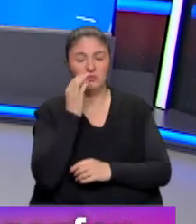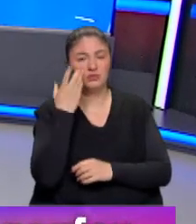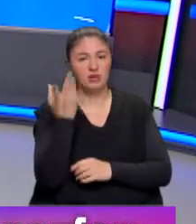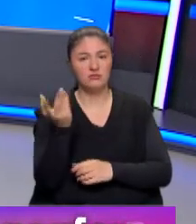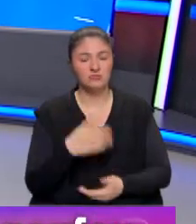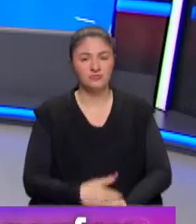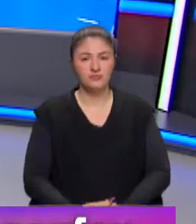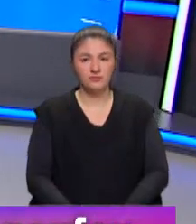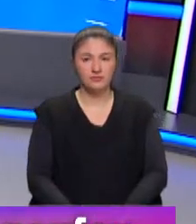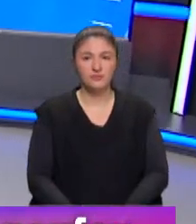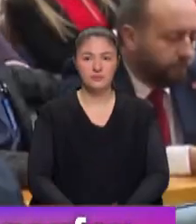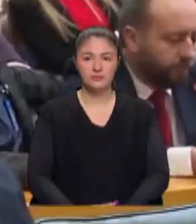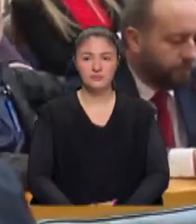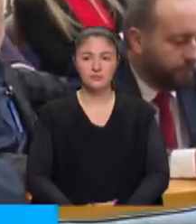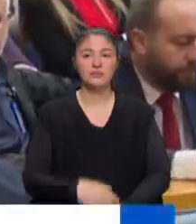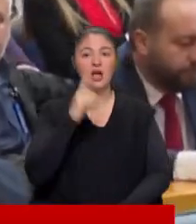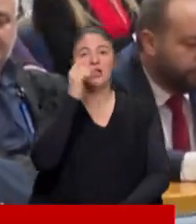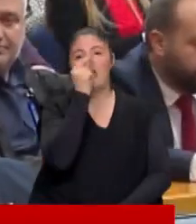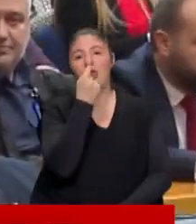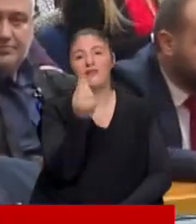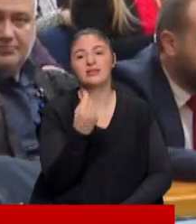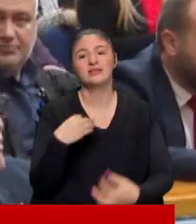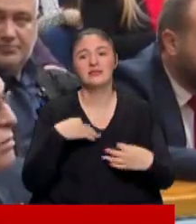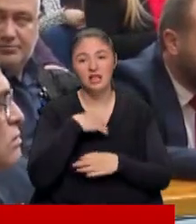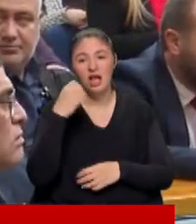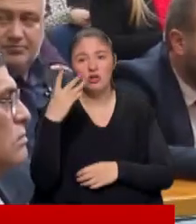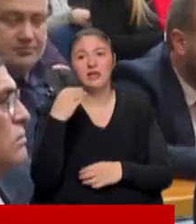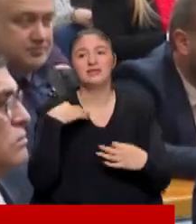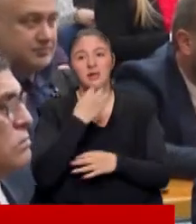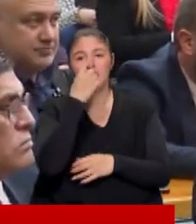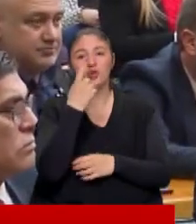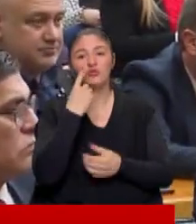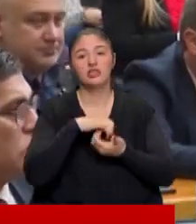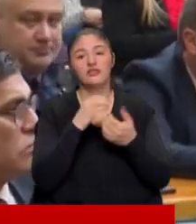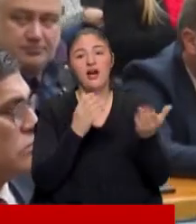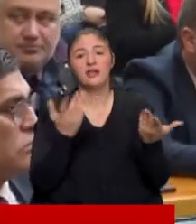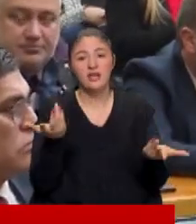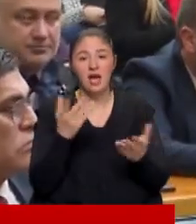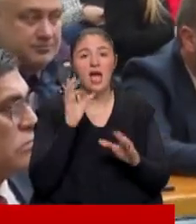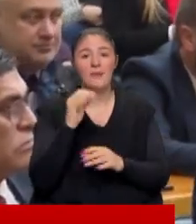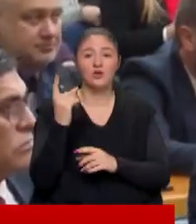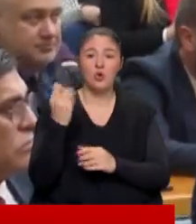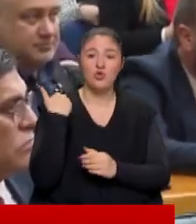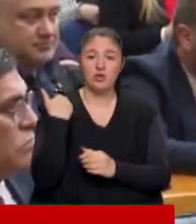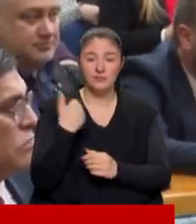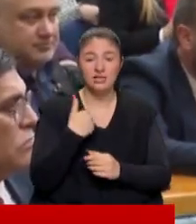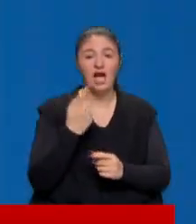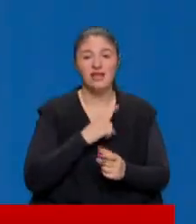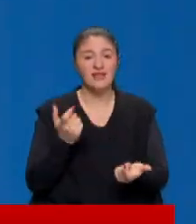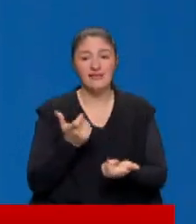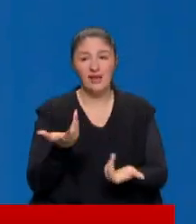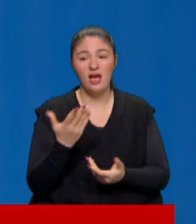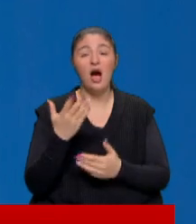izleyelim. Allah kolaylık versin Sayın Erdoğan'a, Sayın Bahçeli'ye, Cumhur İttifakı'na. Hep soruyorlar ya bize, adayınız